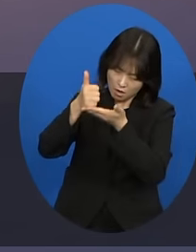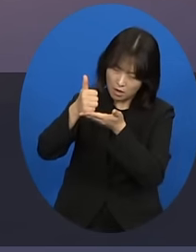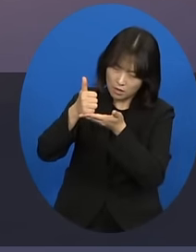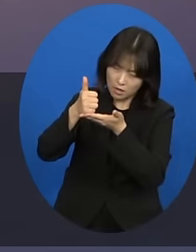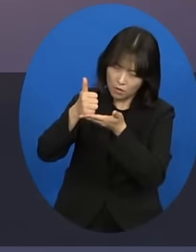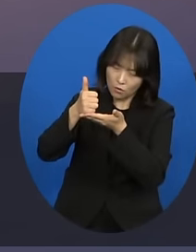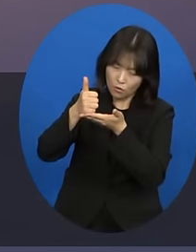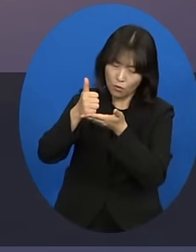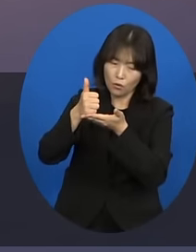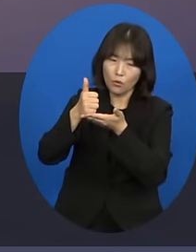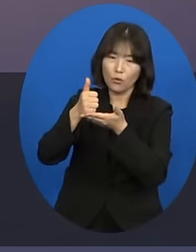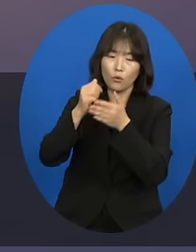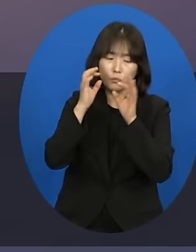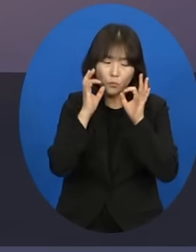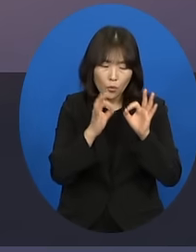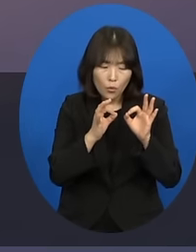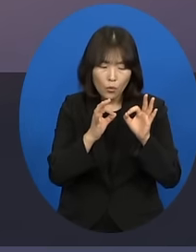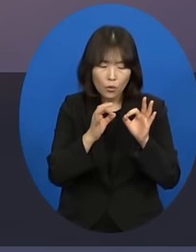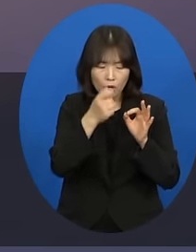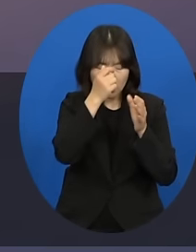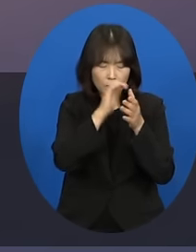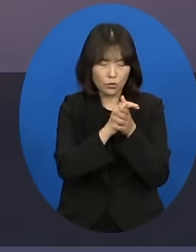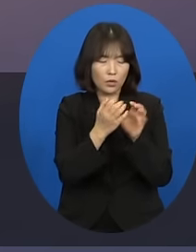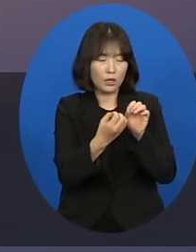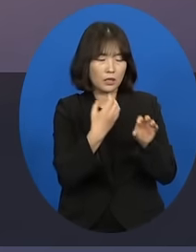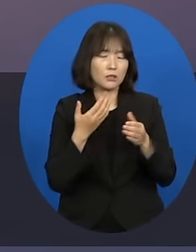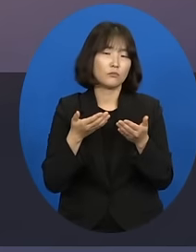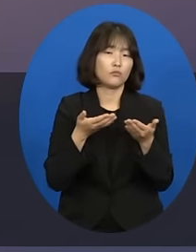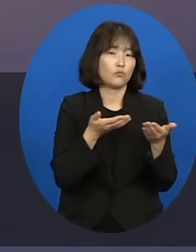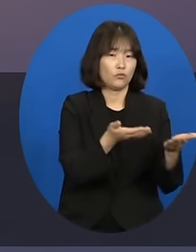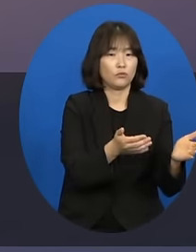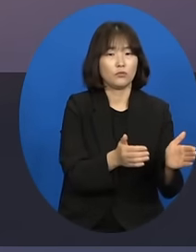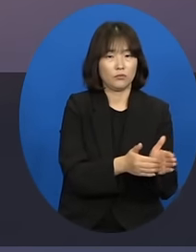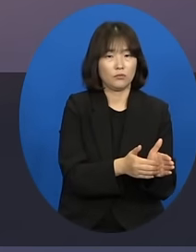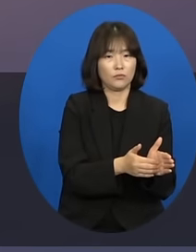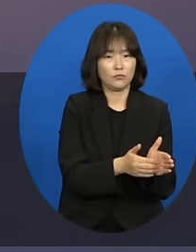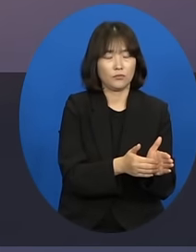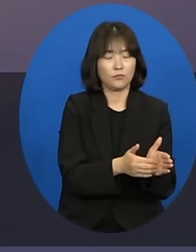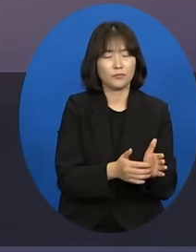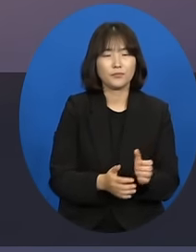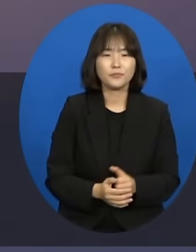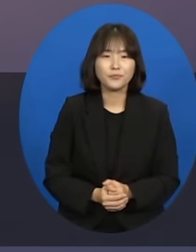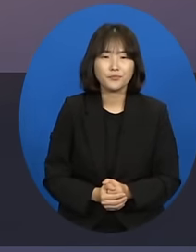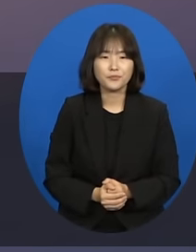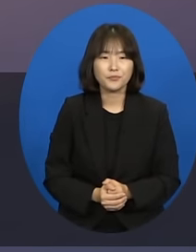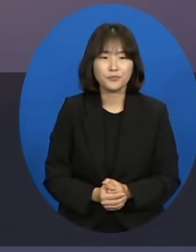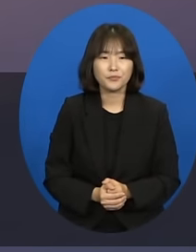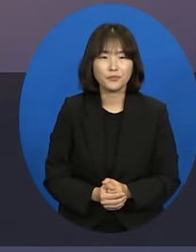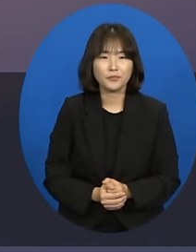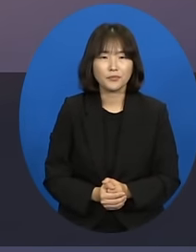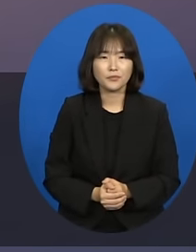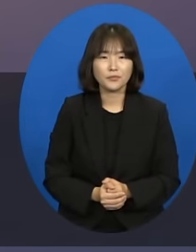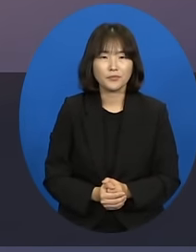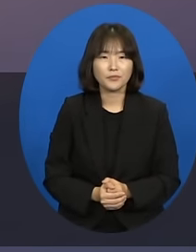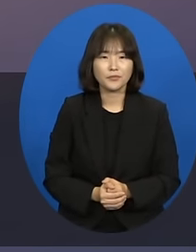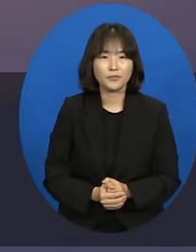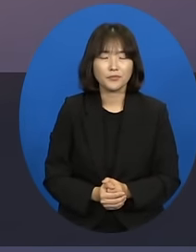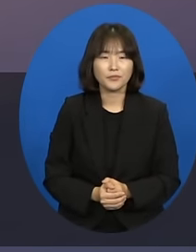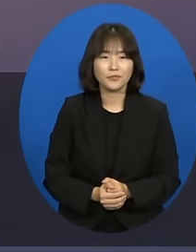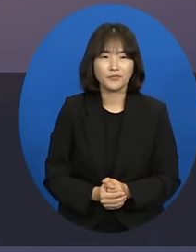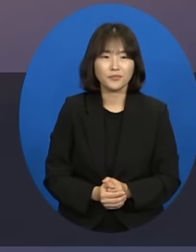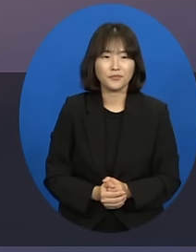간구를 들어주셨다. 그런데 이 들어주셨다라는 표현이요, 아직 안 넘어갔습니다.